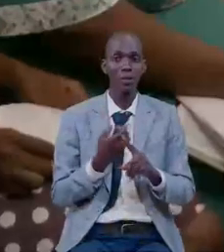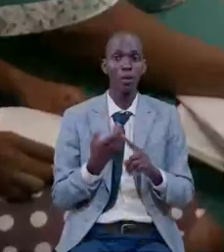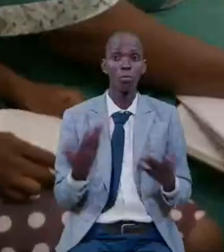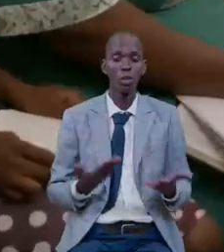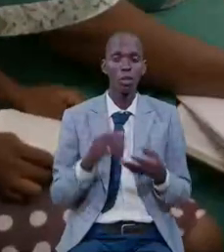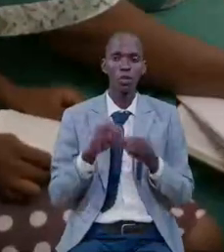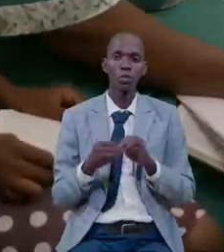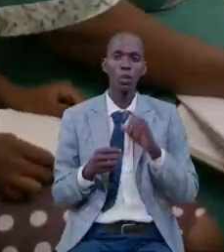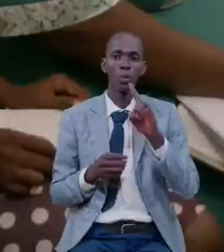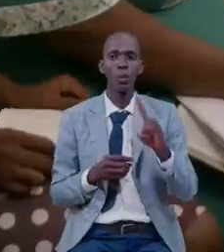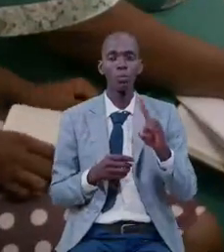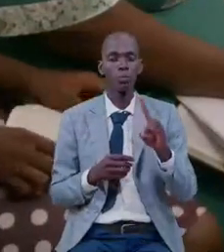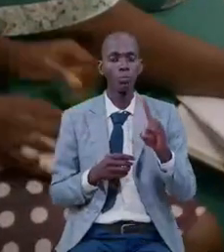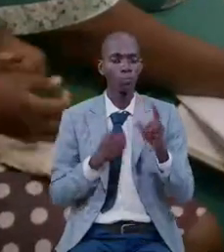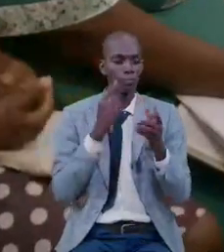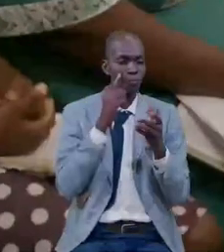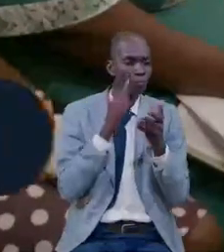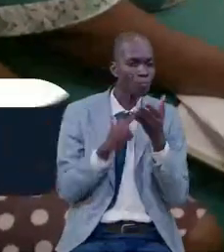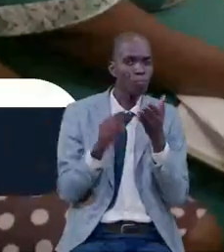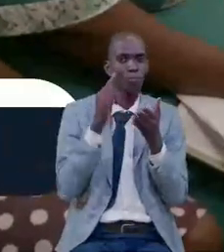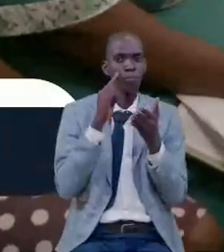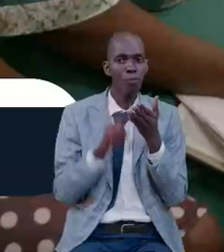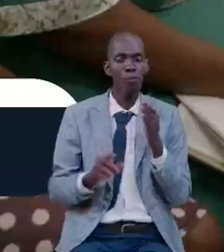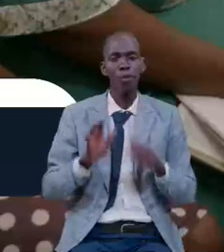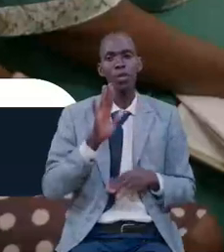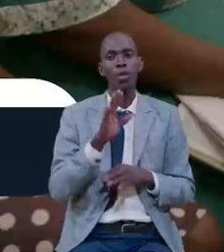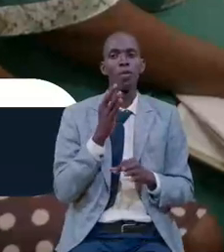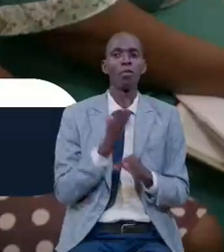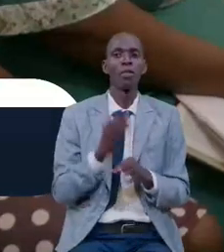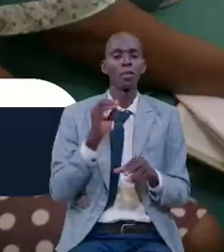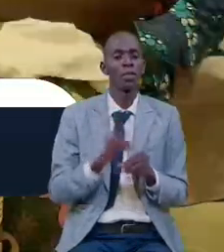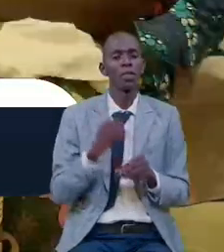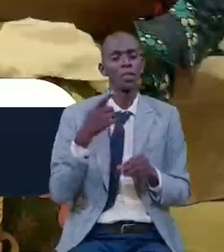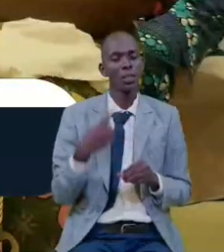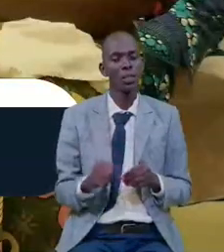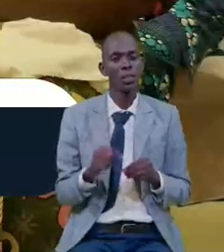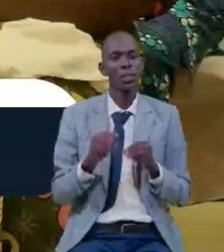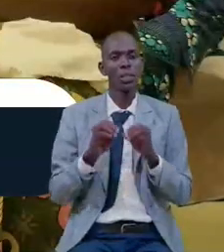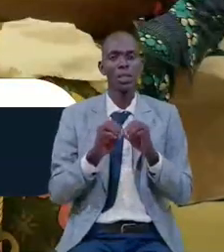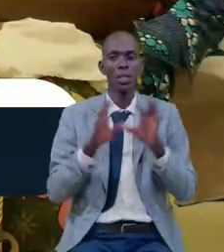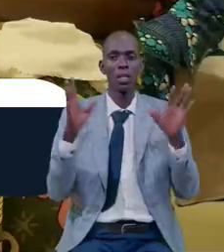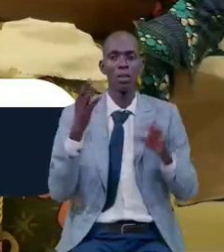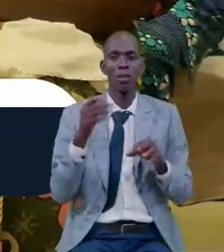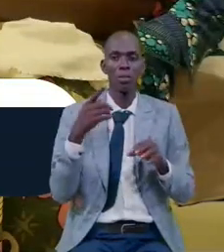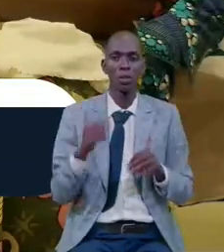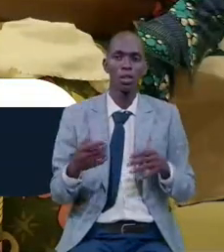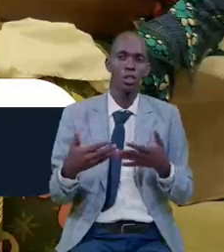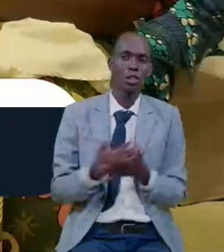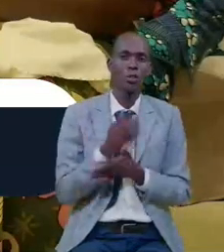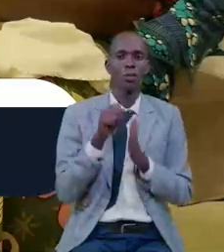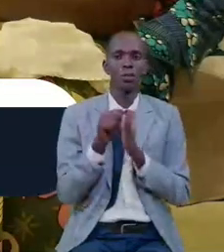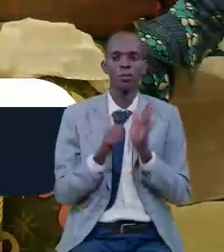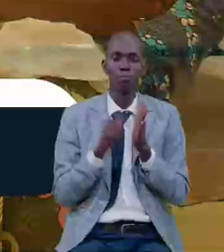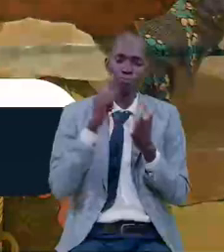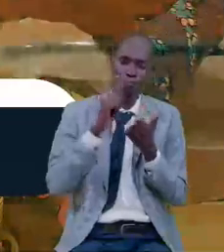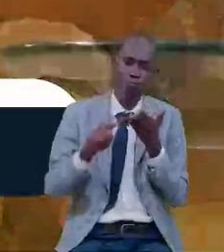ici. Un, nous allons voir ici. Examinez votre foi à la lumière du Nouveau Testament.